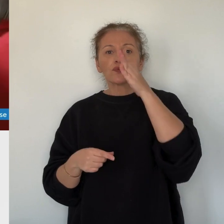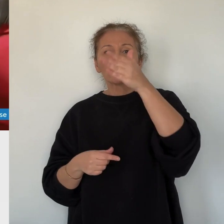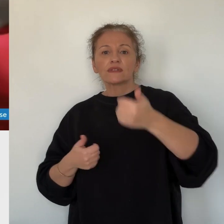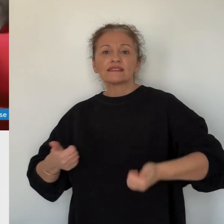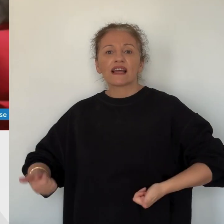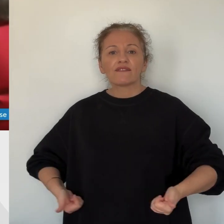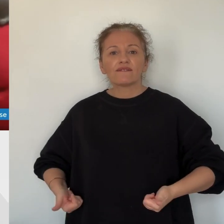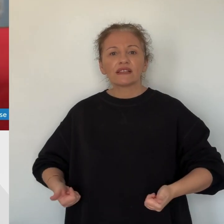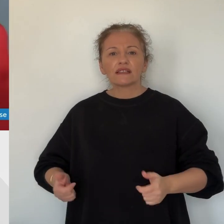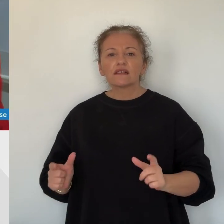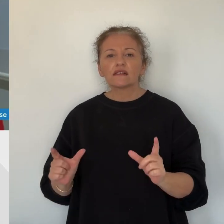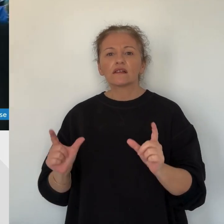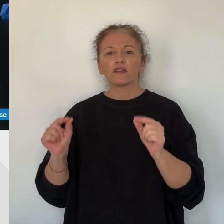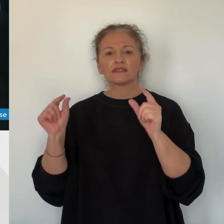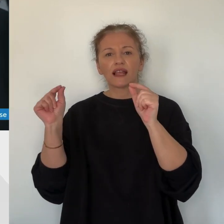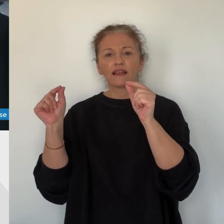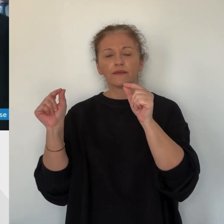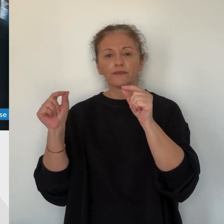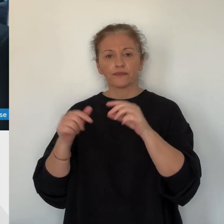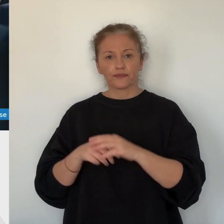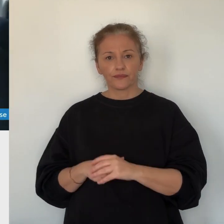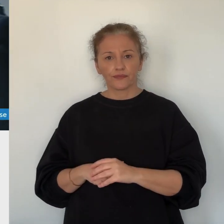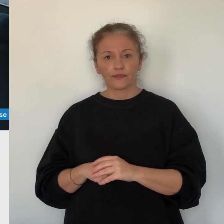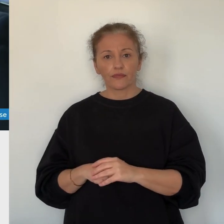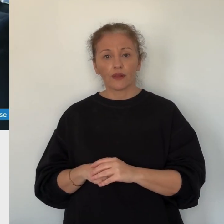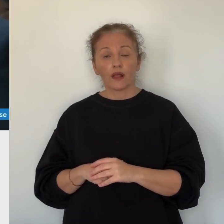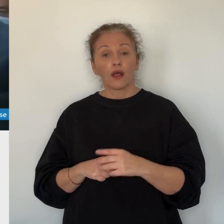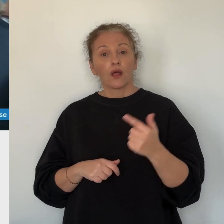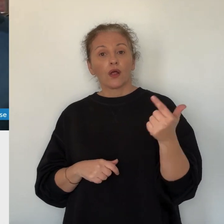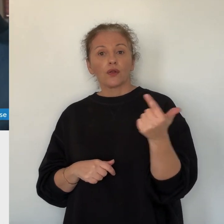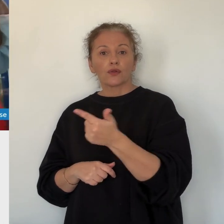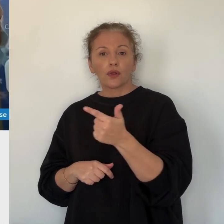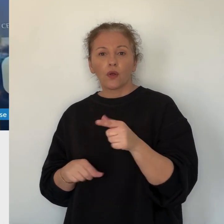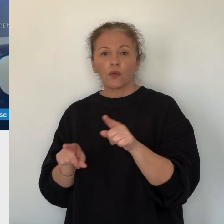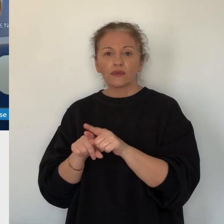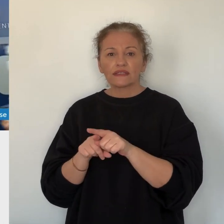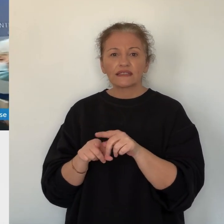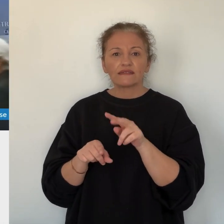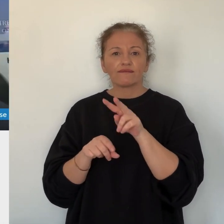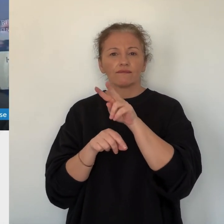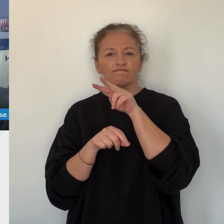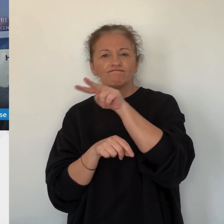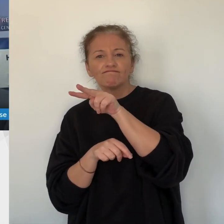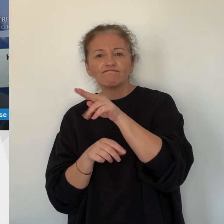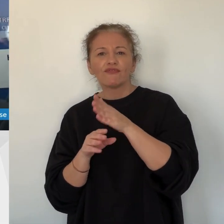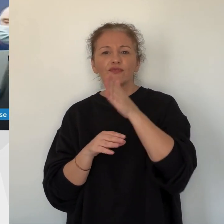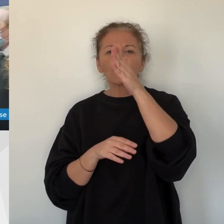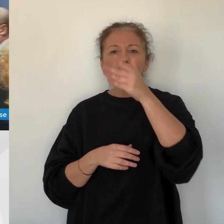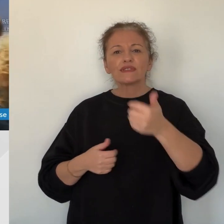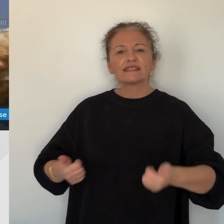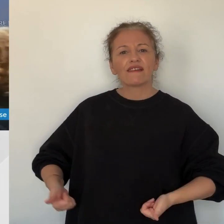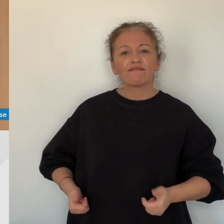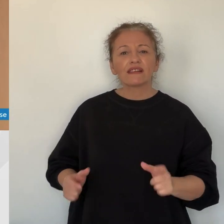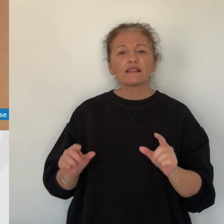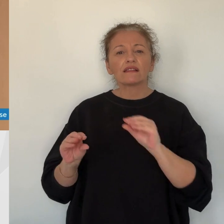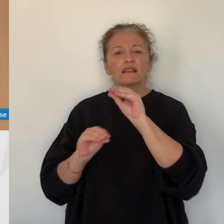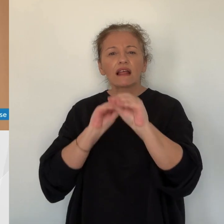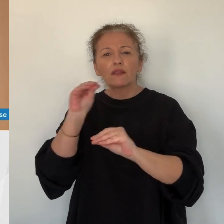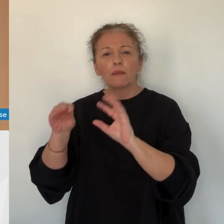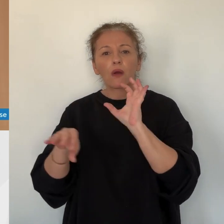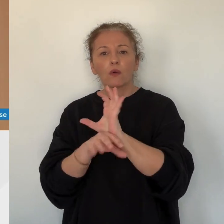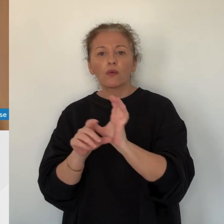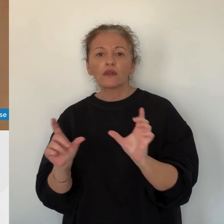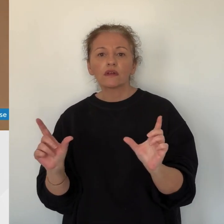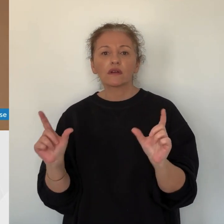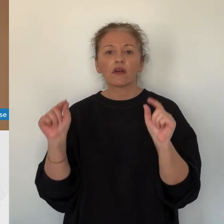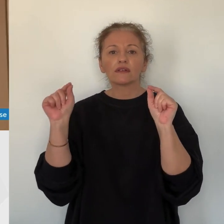caisson hyperbar, avant d'entrer en oncologie, dernier service en date à avoir migré de Castelluccio. Ils ont enfin examiné le futur service de radiothérapie et